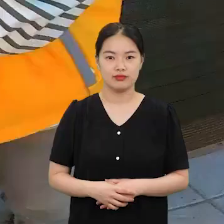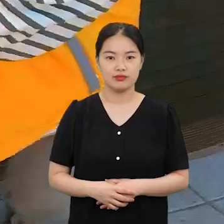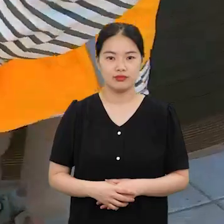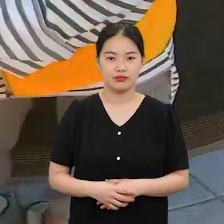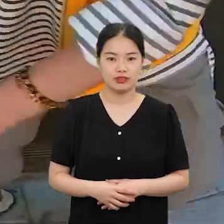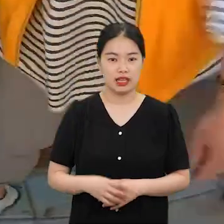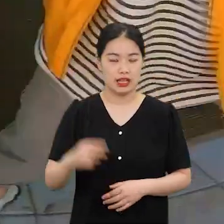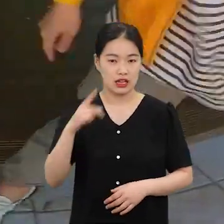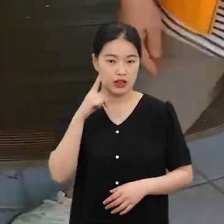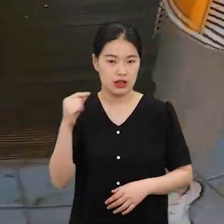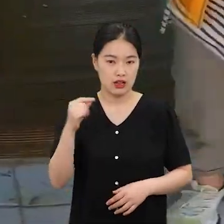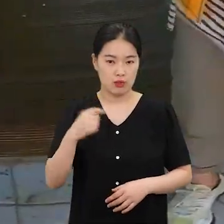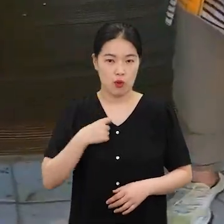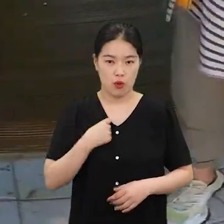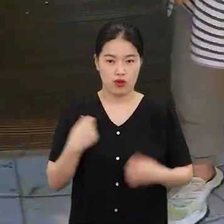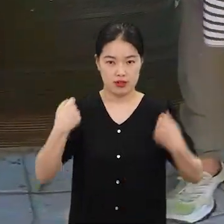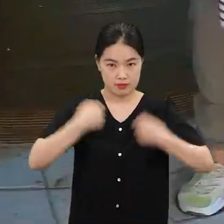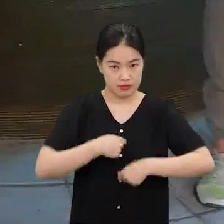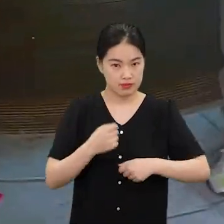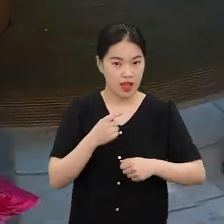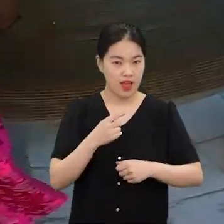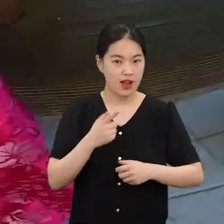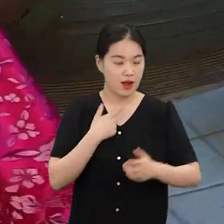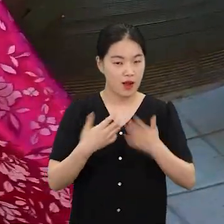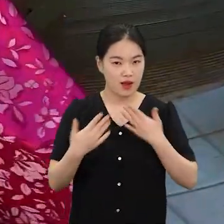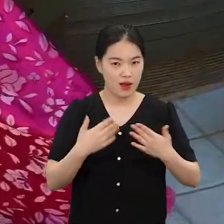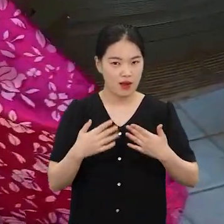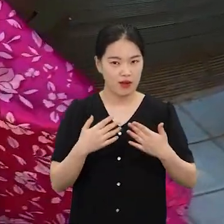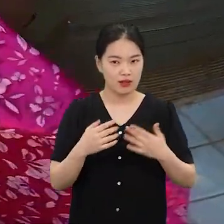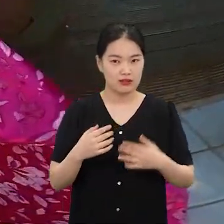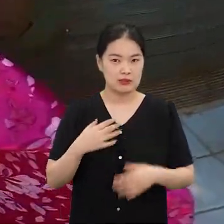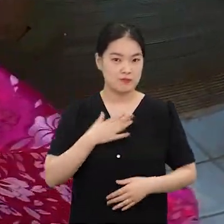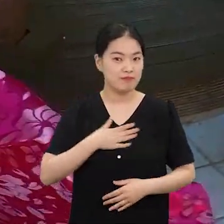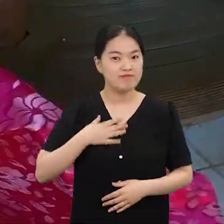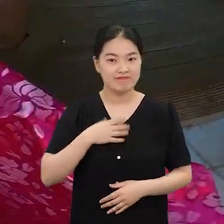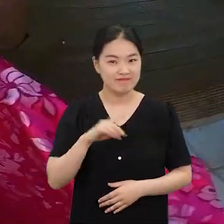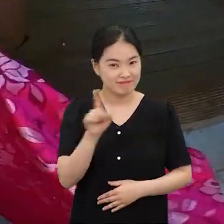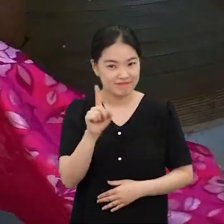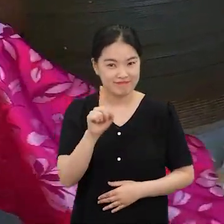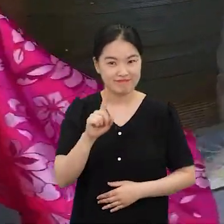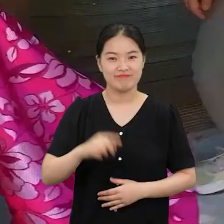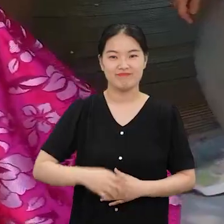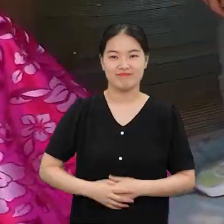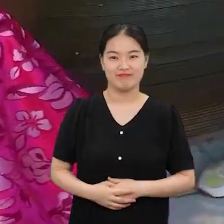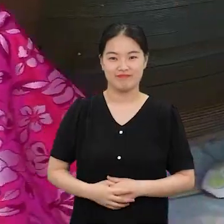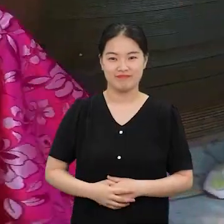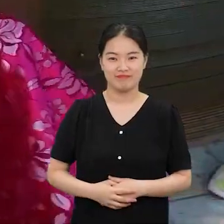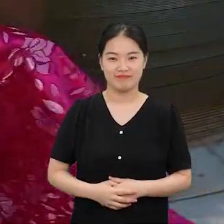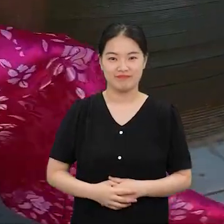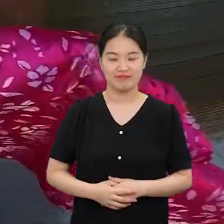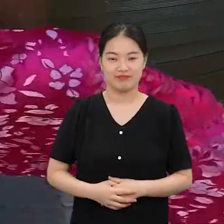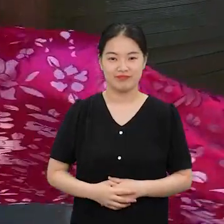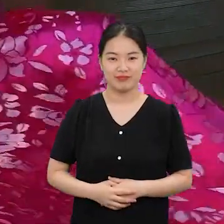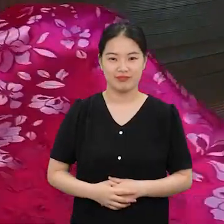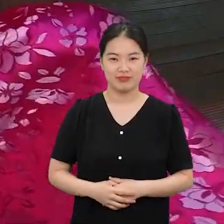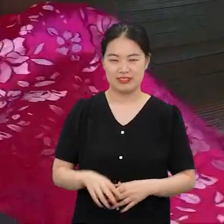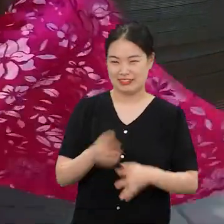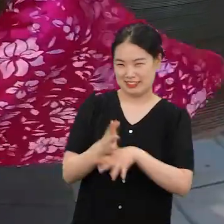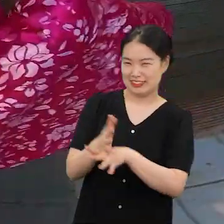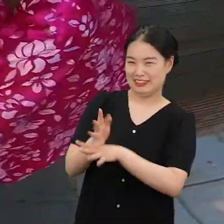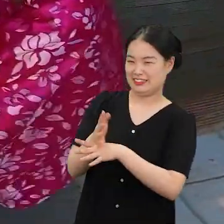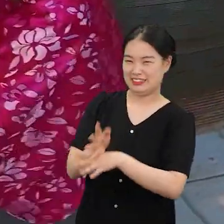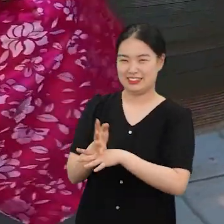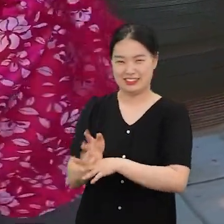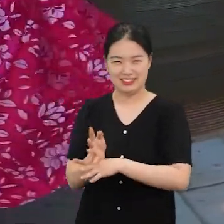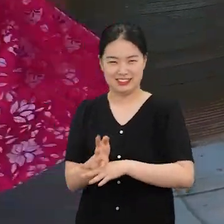일본 의상 옷 입고 체험하는 거예요? 네. 입어보니까 기분이 어때요, 우리 친구? 입으니까 김자가 이거 입으니까 더 얘가